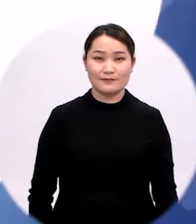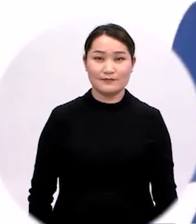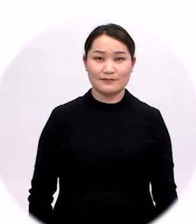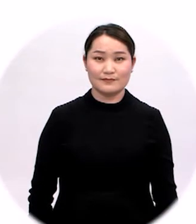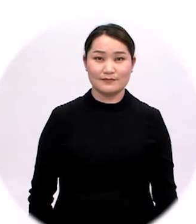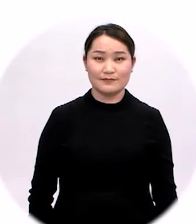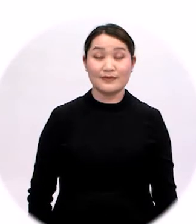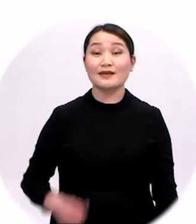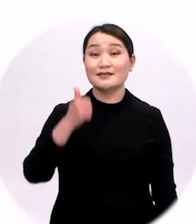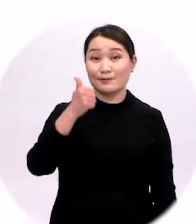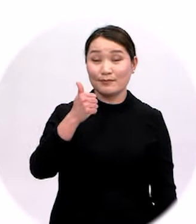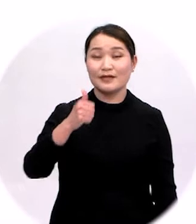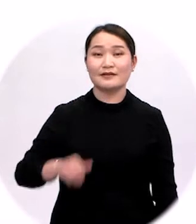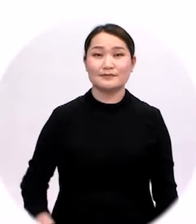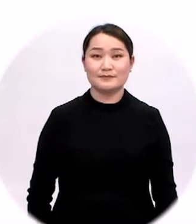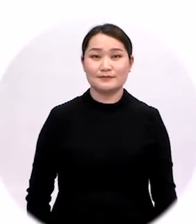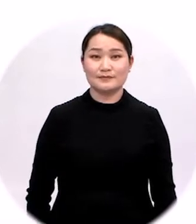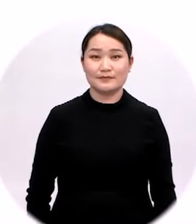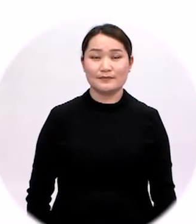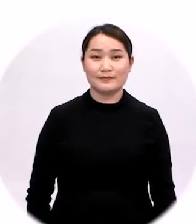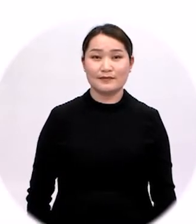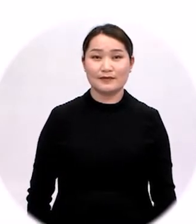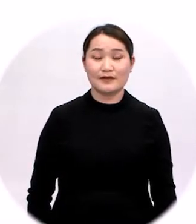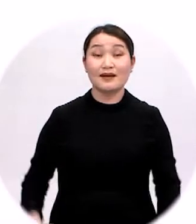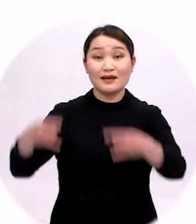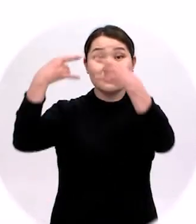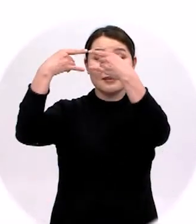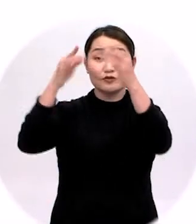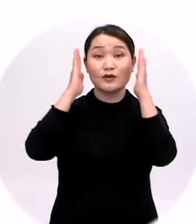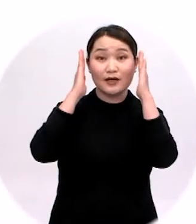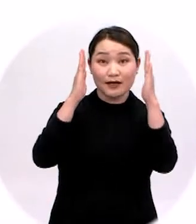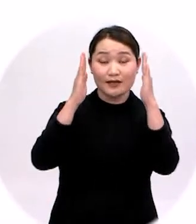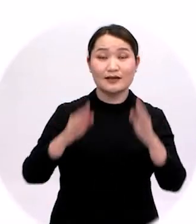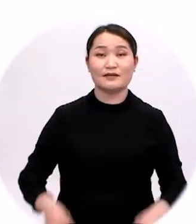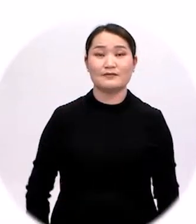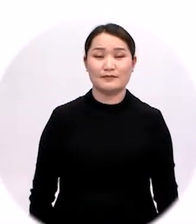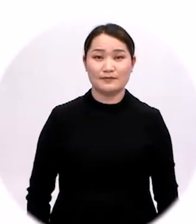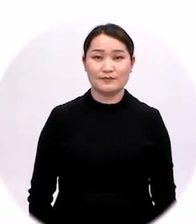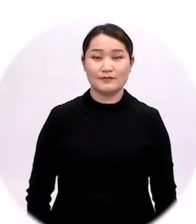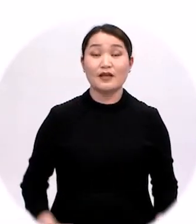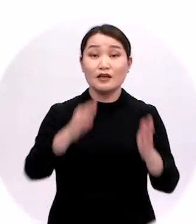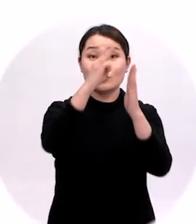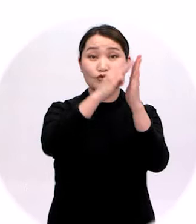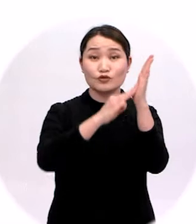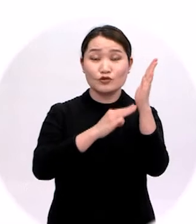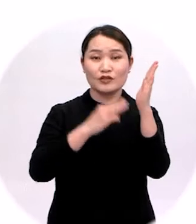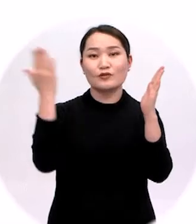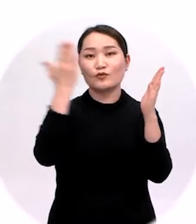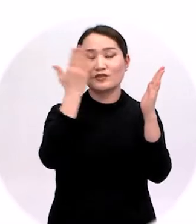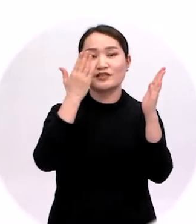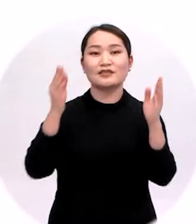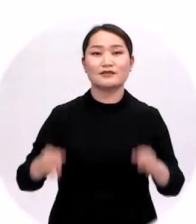За, сайн байна. Дэлгэцэнд анхаарлаа хандуулъя. За, дэлгэцэнд өгөгдсөн шүлгийг хамтдаа